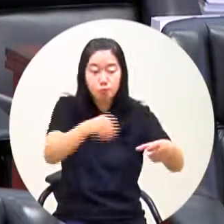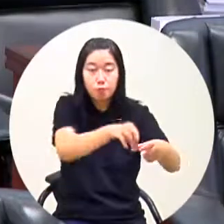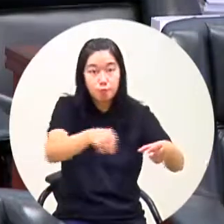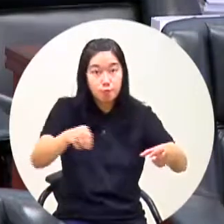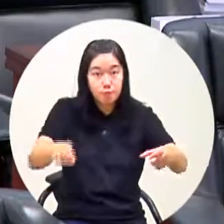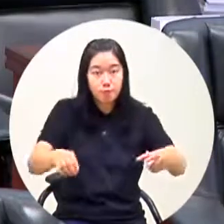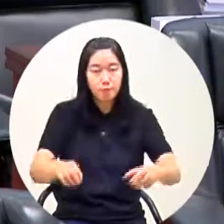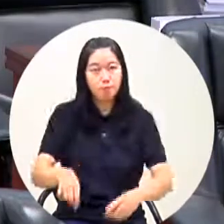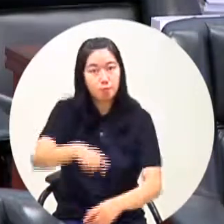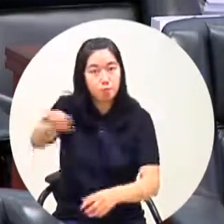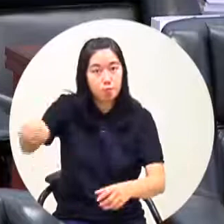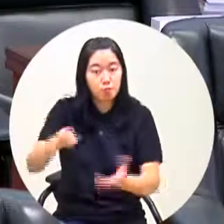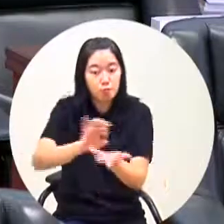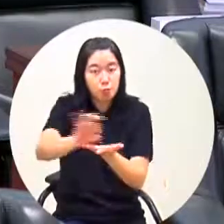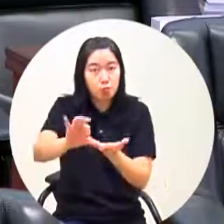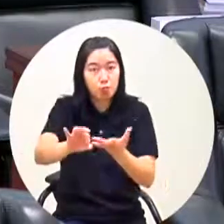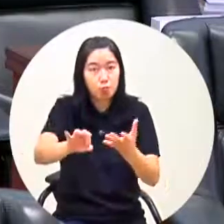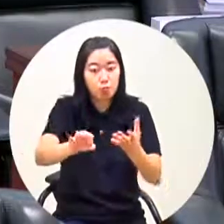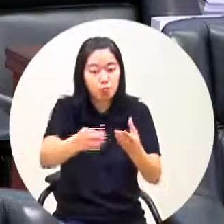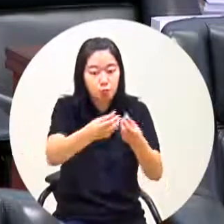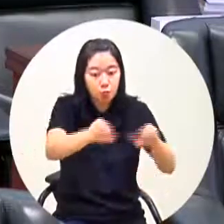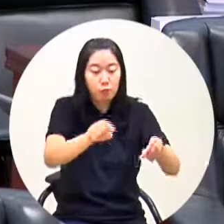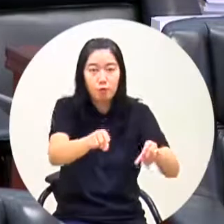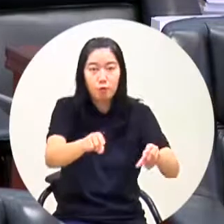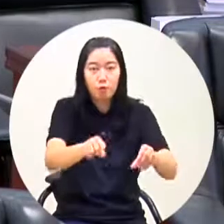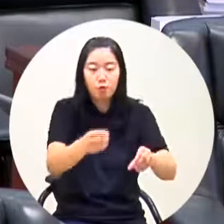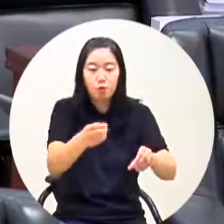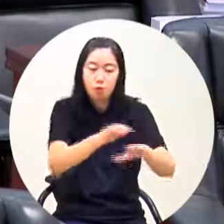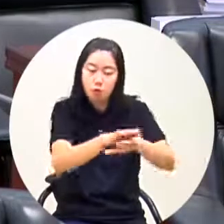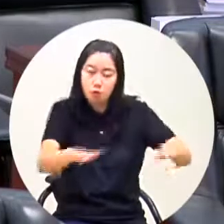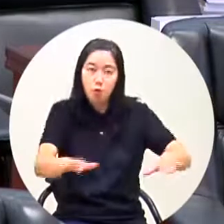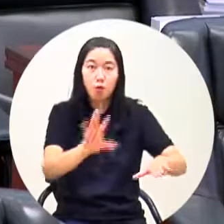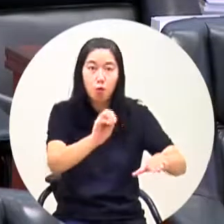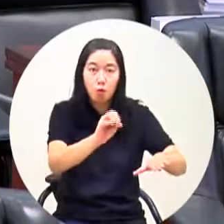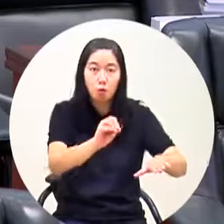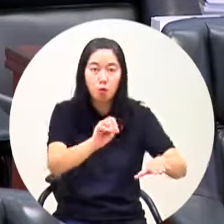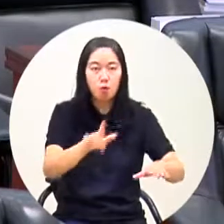他们使用这个蛋品到底有没有安全，我们好像